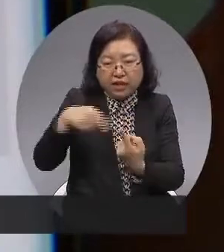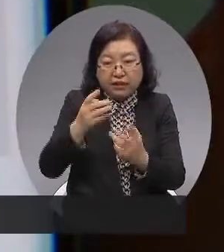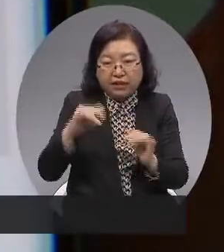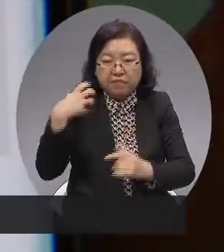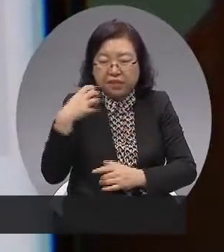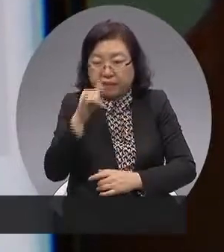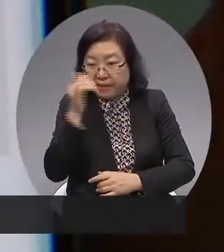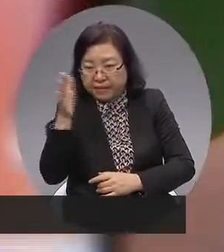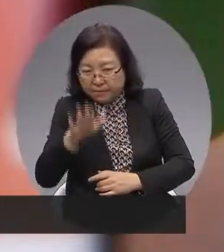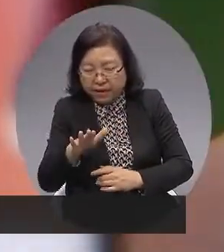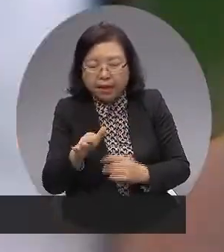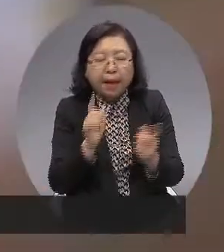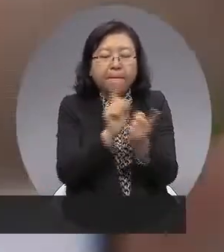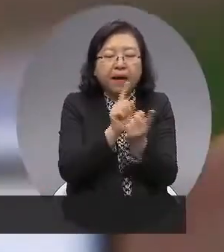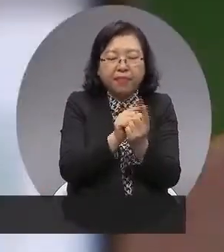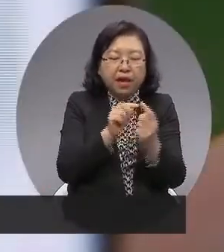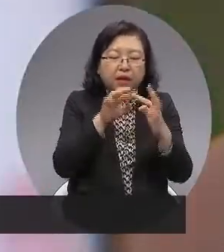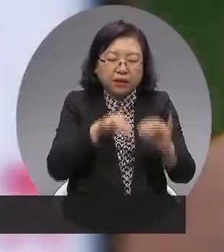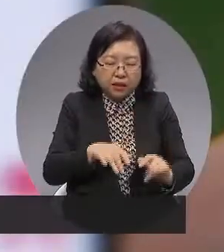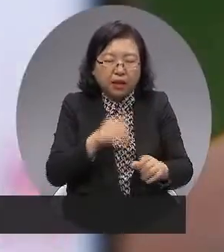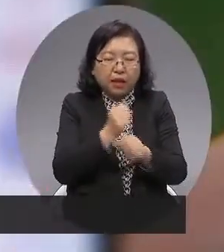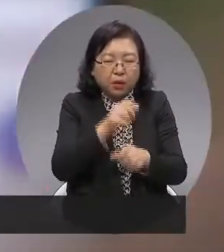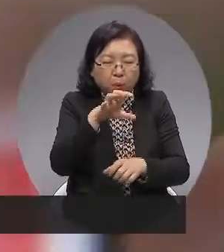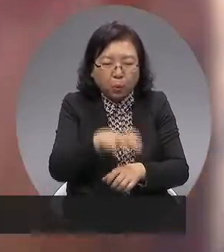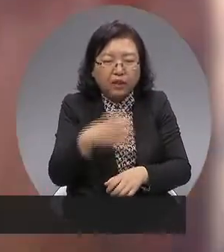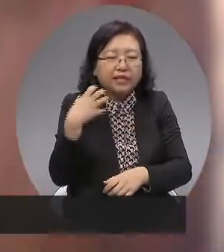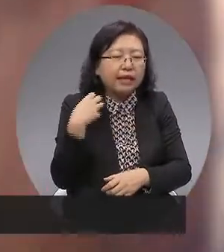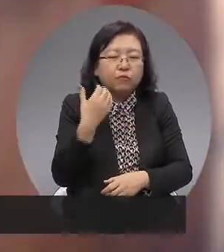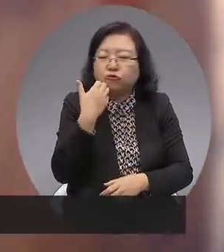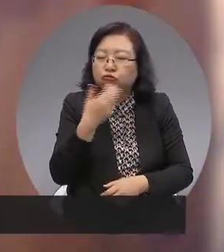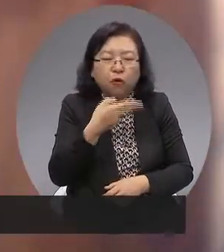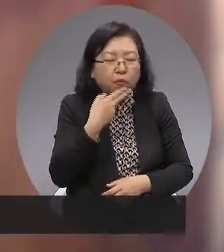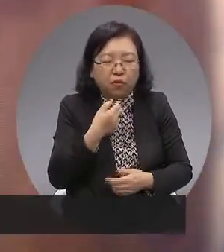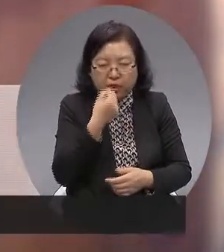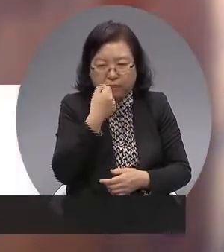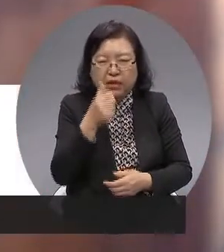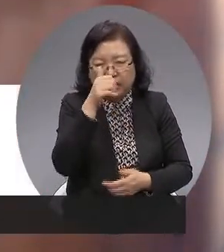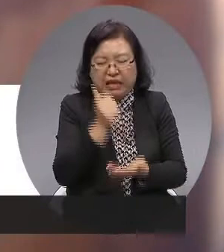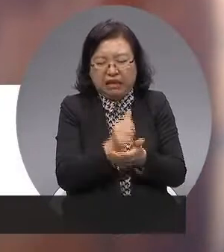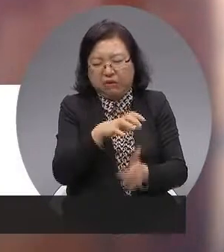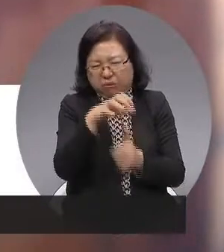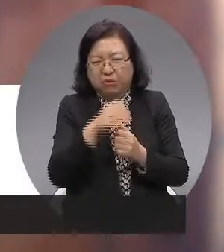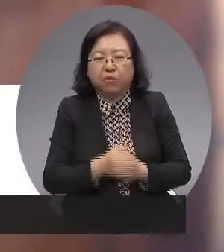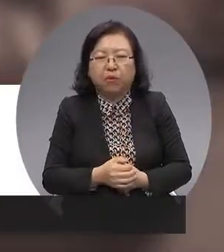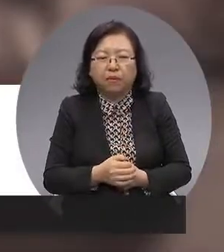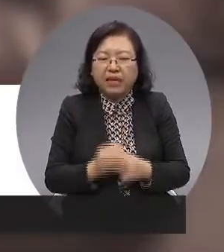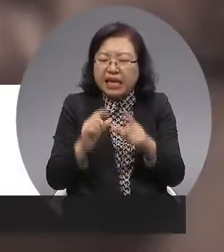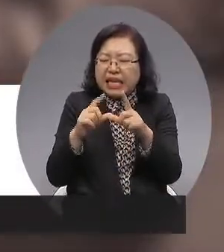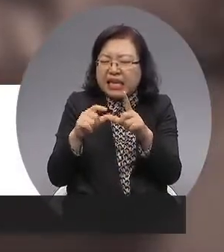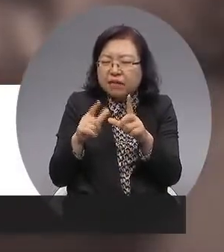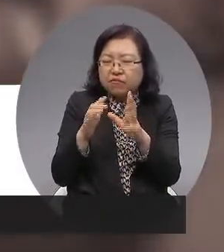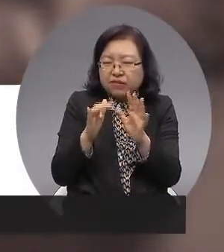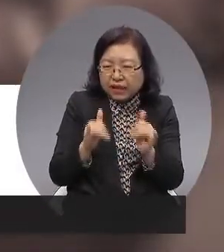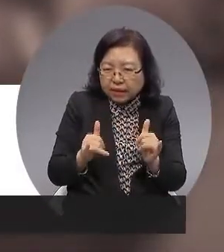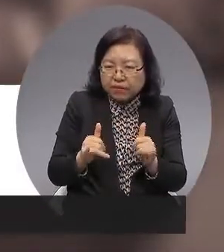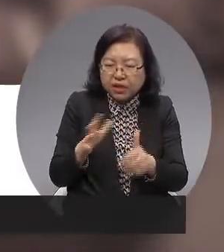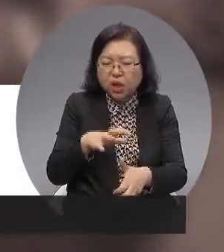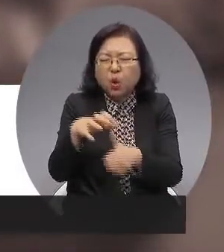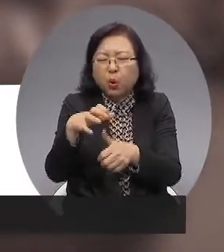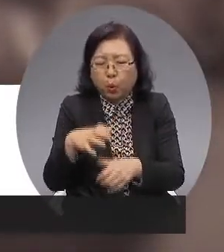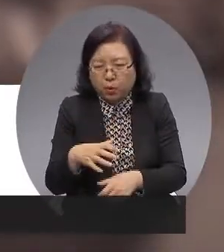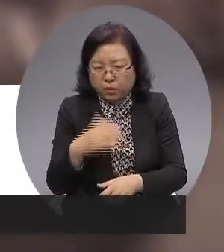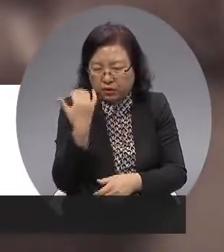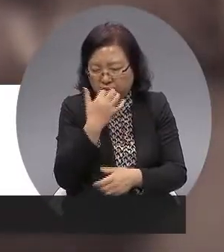차단할 권한이 없어 범죄의 창구로 악용되고 있습니다. 일부 이제 일탈한 이용자가 그렇게 목적으로 할 수가 있는데